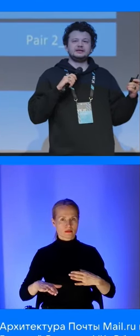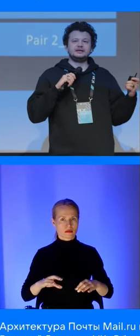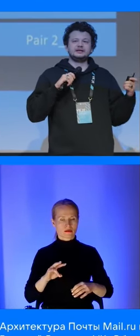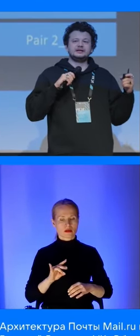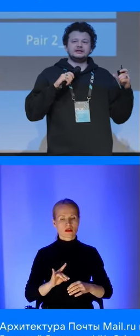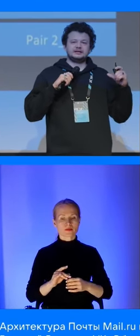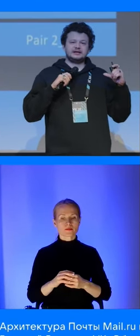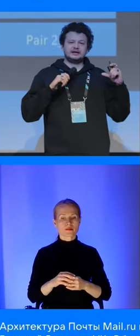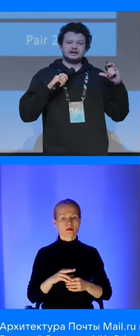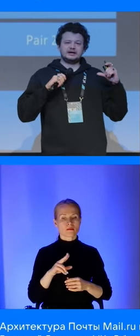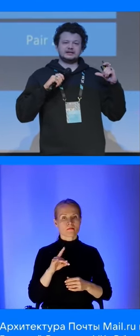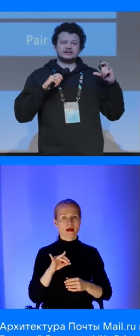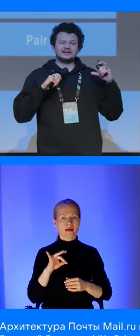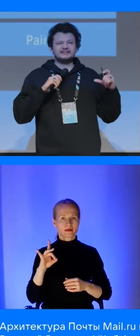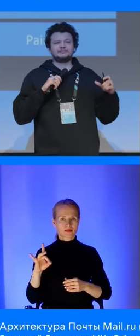и